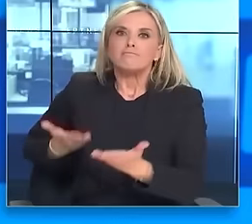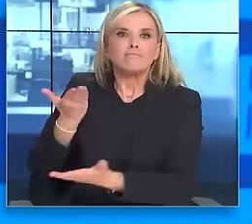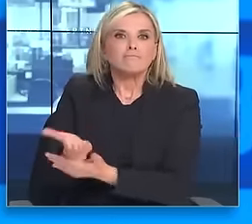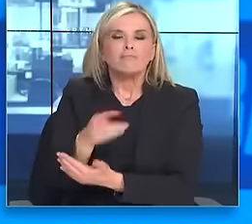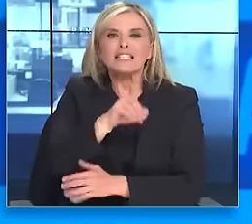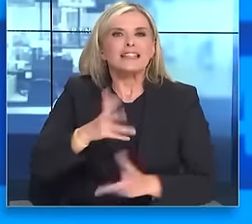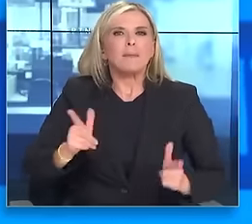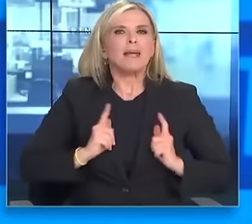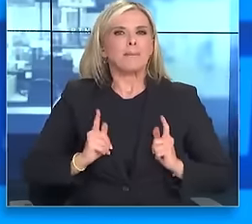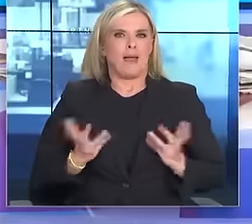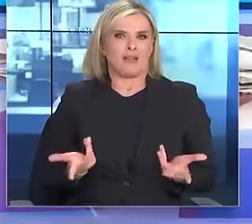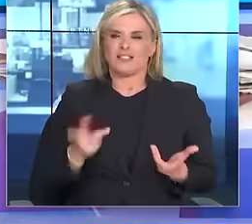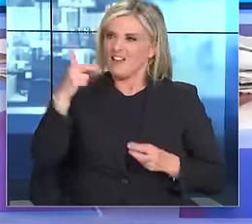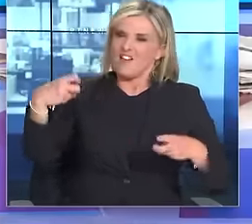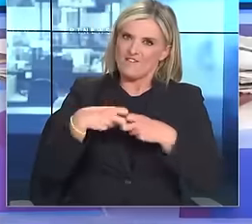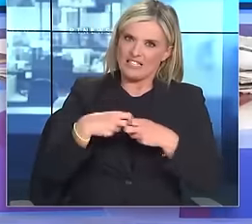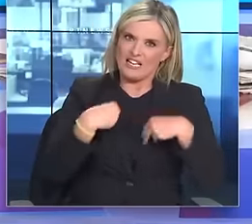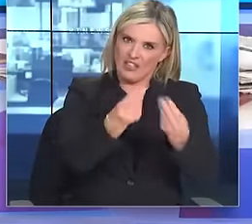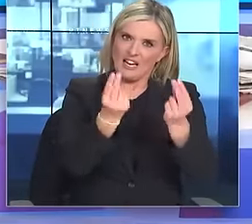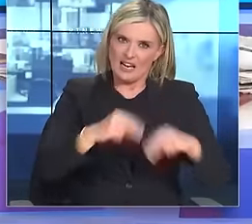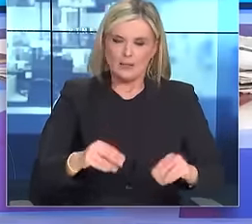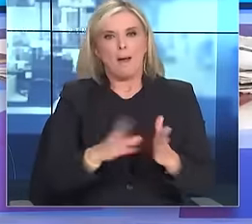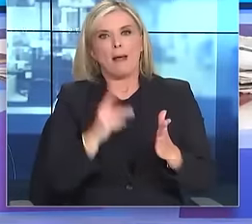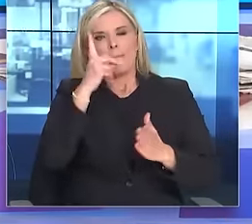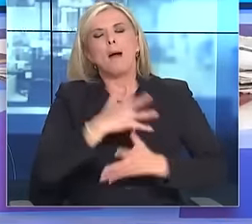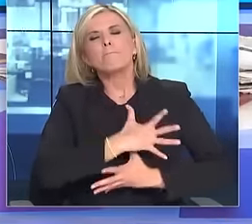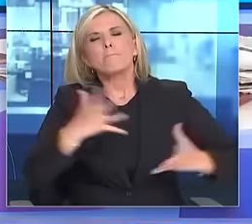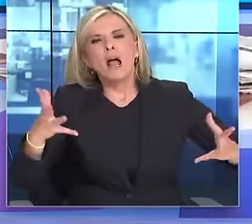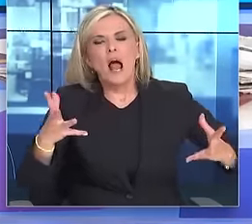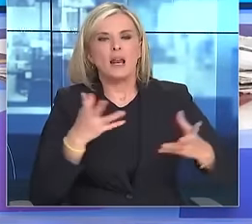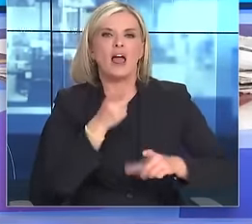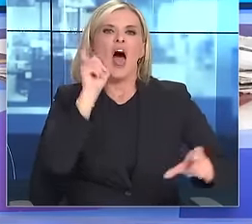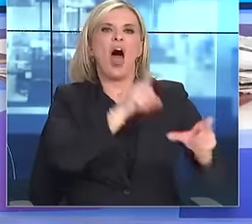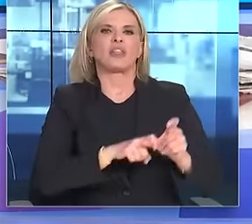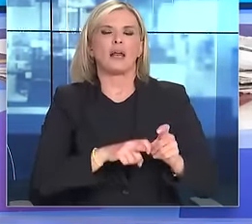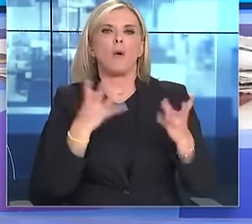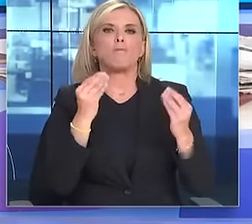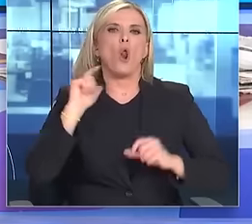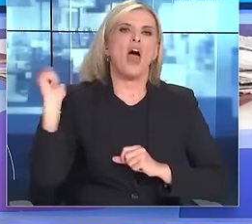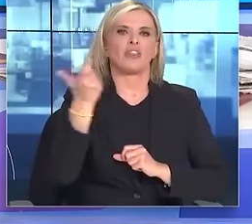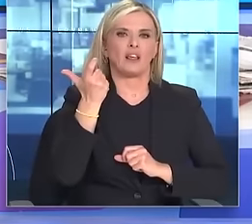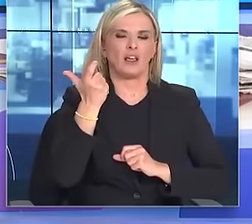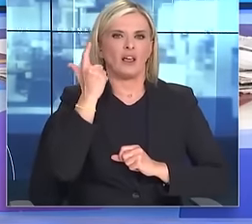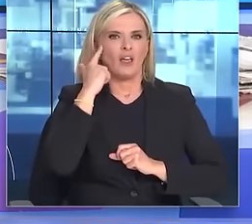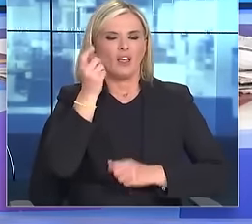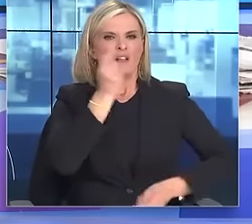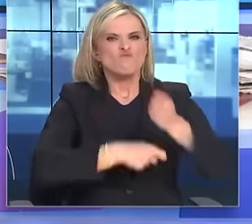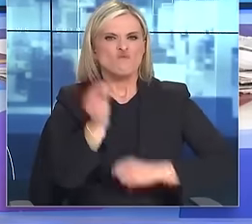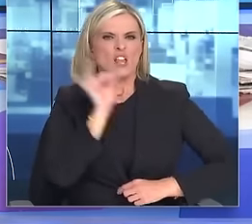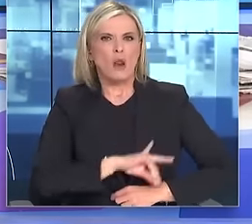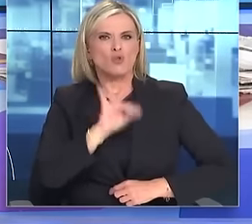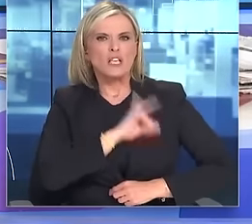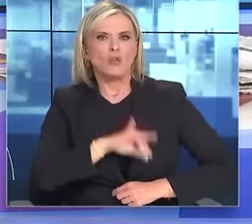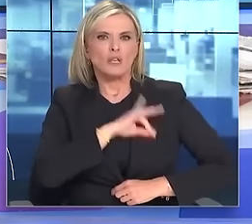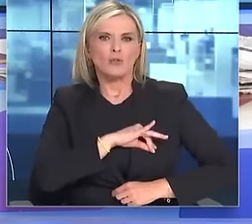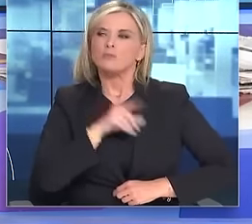περιμένετε πραγματικά, τι περιμένετε να κάνει η Βρυξέλλες? Δηλαδή, αν μια μεγάλη πολυεθνική κερδοσκοπεί βάρος του Έλληνα καταναλωτή, τι περιμένετε να κάνει η Βρυξέλλες? Γιατί